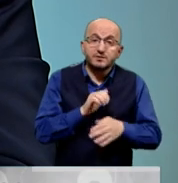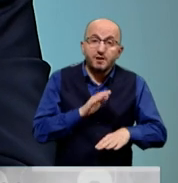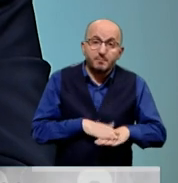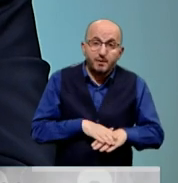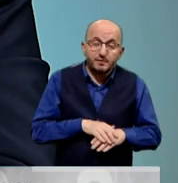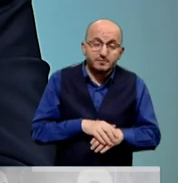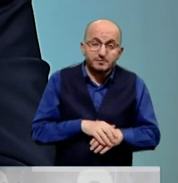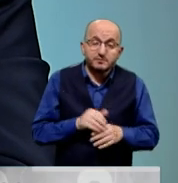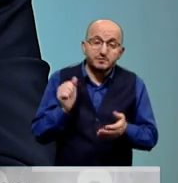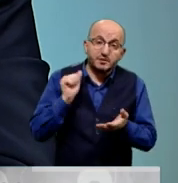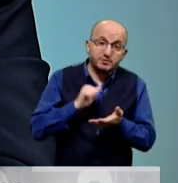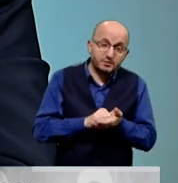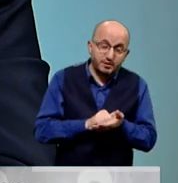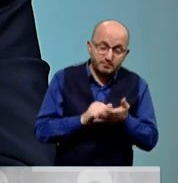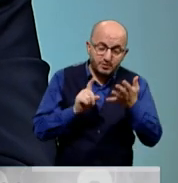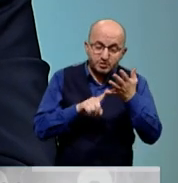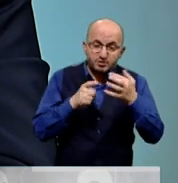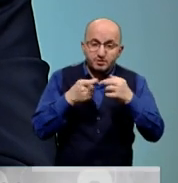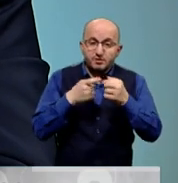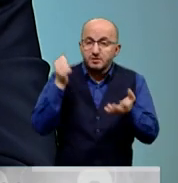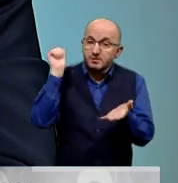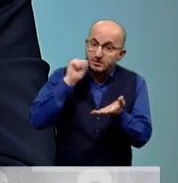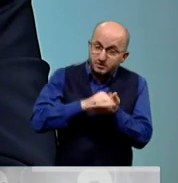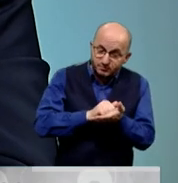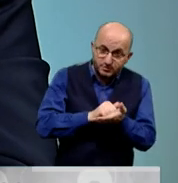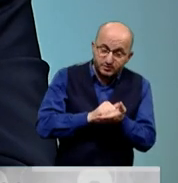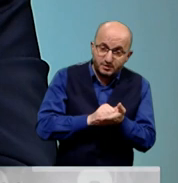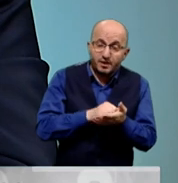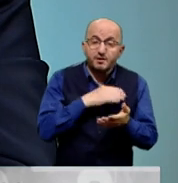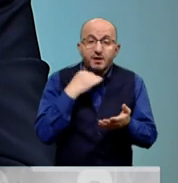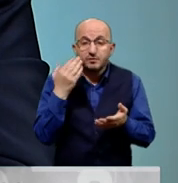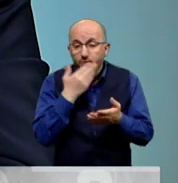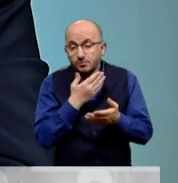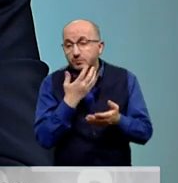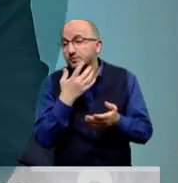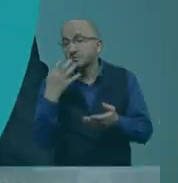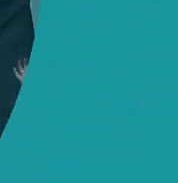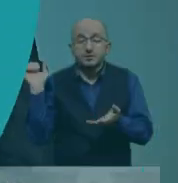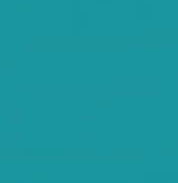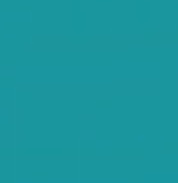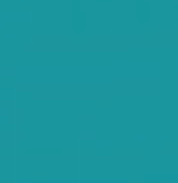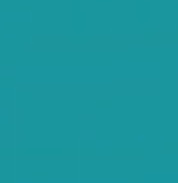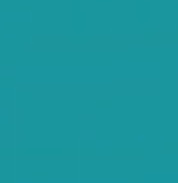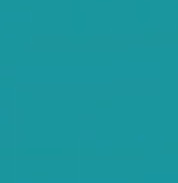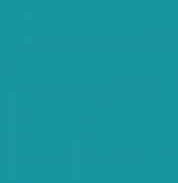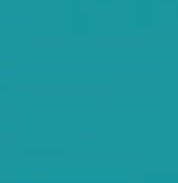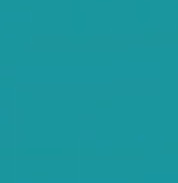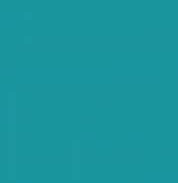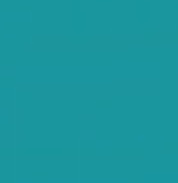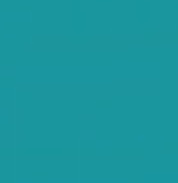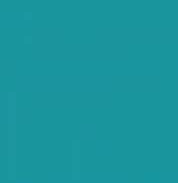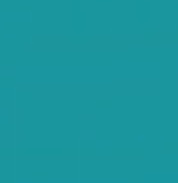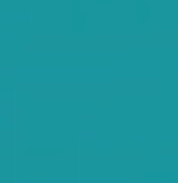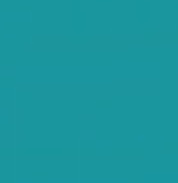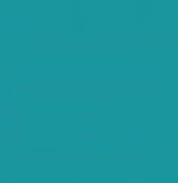secdeye gitmişse beşinci rekatın secdesine yine tahiyyatı okur Sehiv secdesi yapar Şafiilere göre böyledir